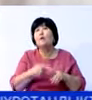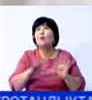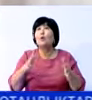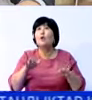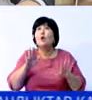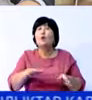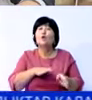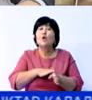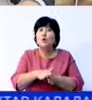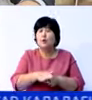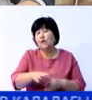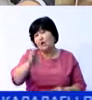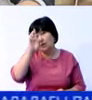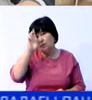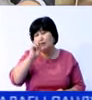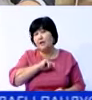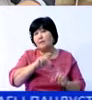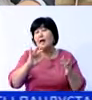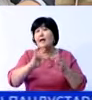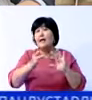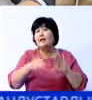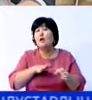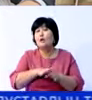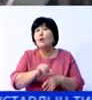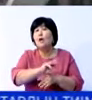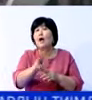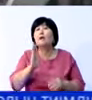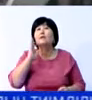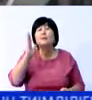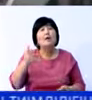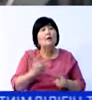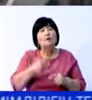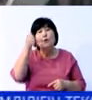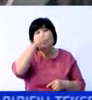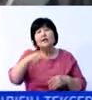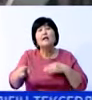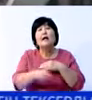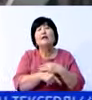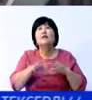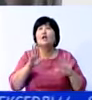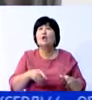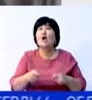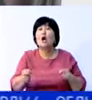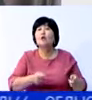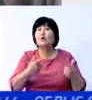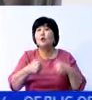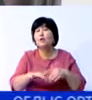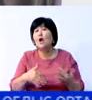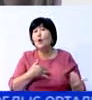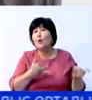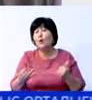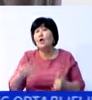олқылықтардың орнын толтырылып, мемлекеттік мекемелер интернетпен толықтай қамтылмақ. Сондай-ақ жыл аяғына дейін жергілікті атқарушы органдармен